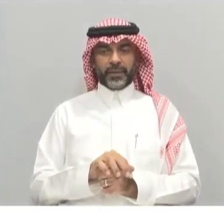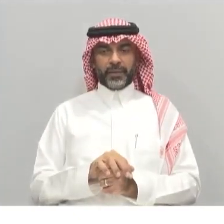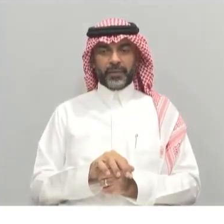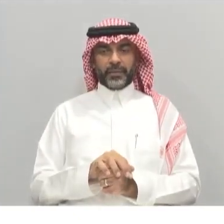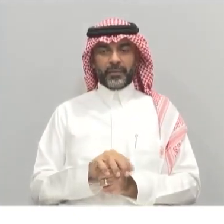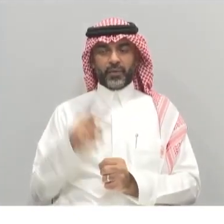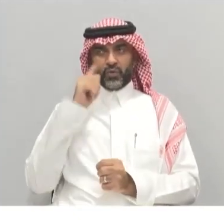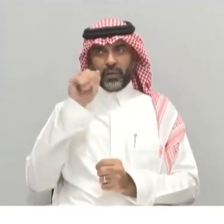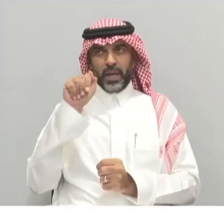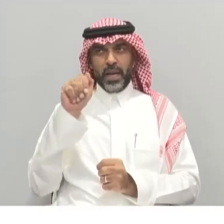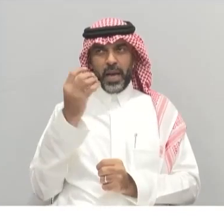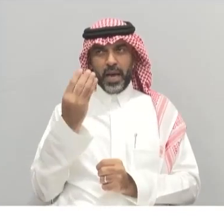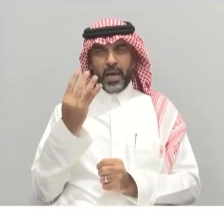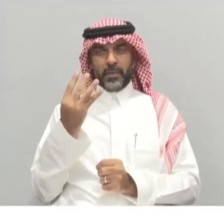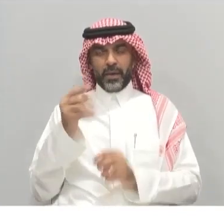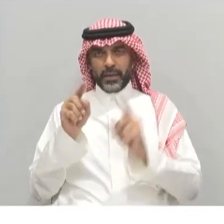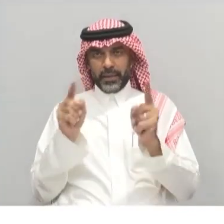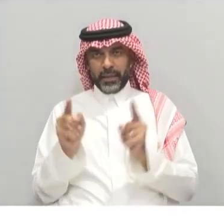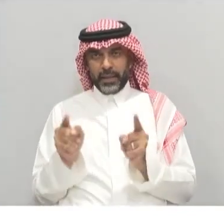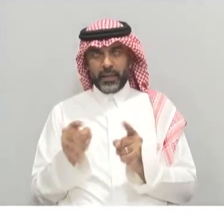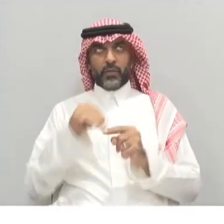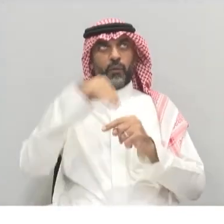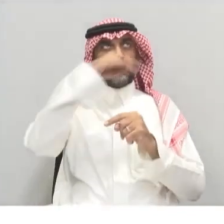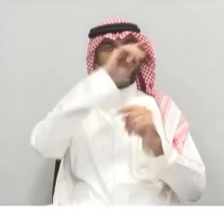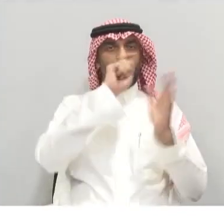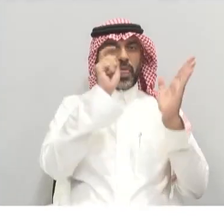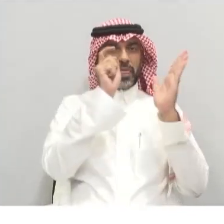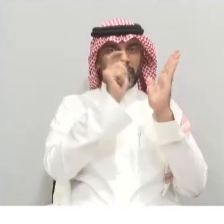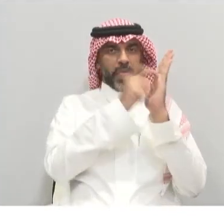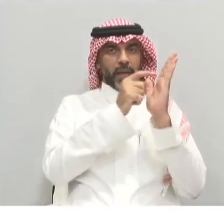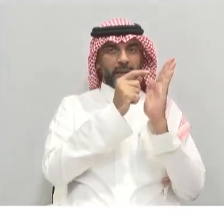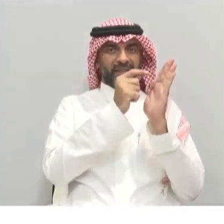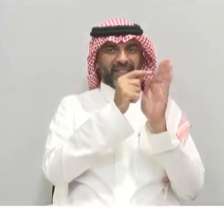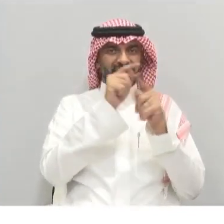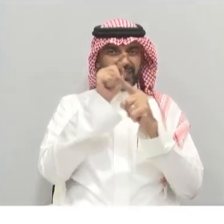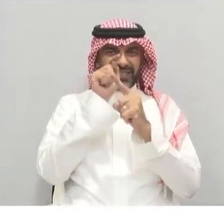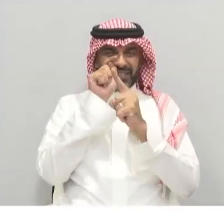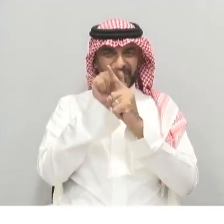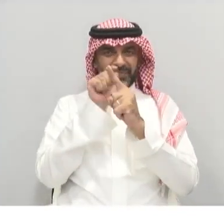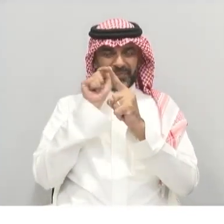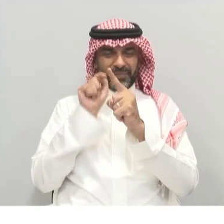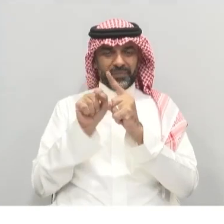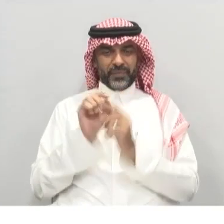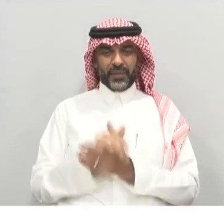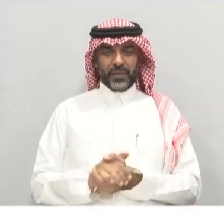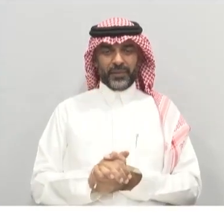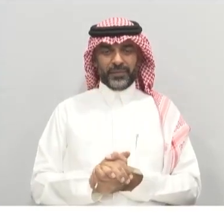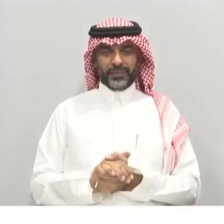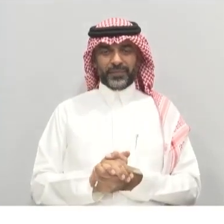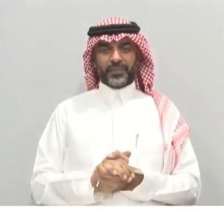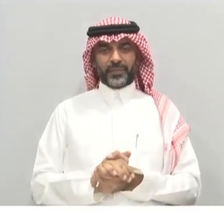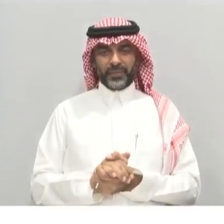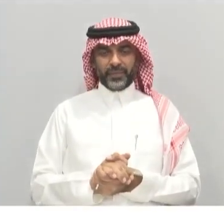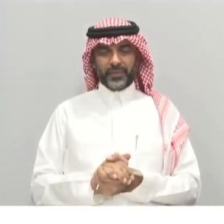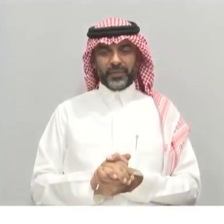اربعه ومن علامه التبويب الشريط الرئيسي ومن مجموعه رقم نقوم من القائمه المنسدله باختيار